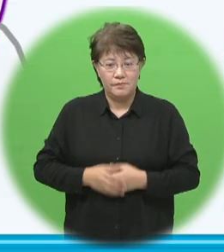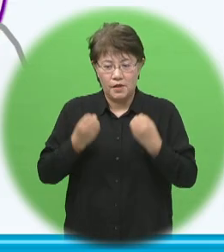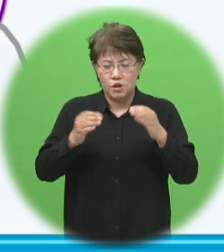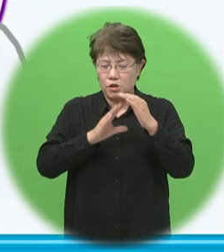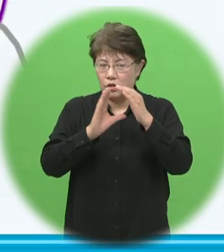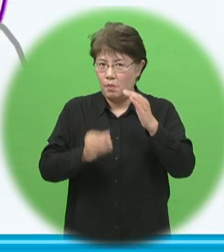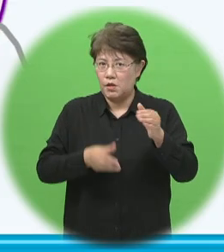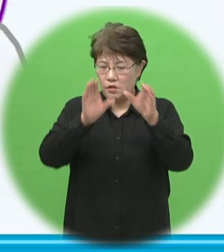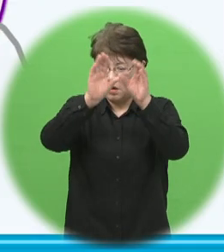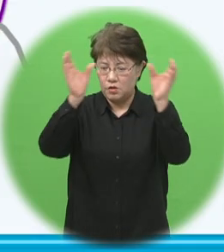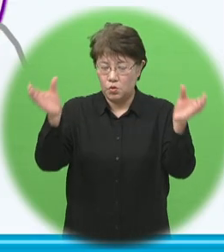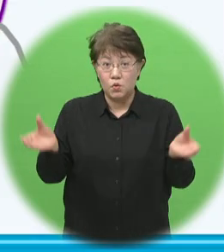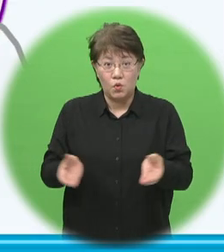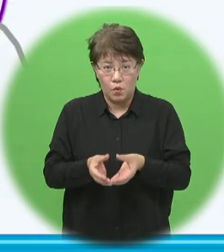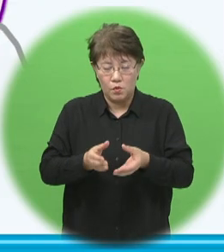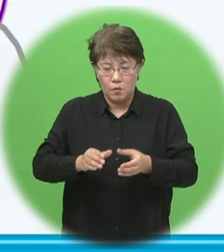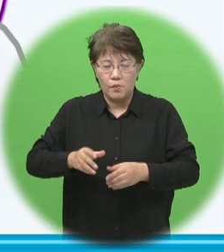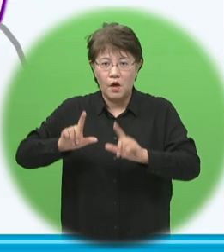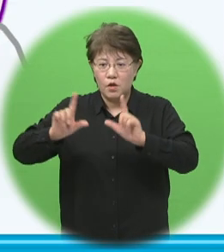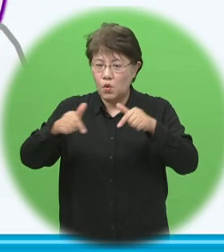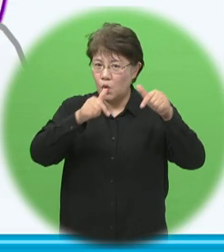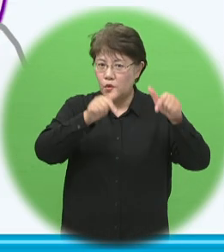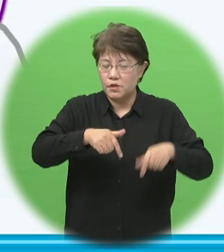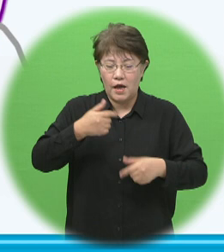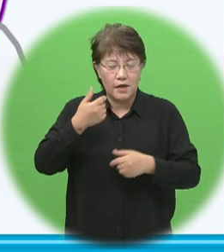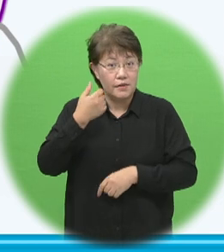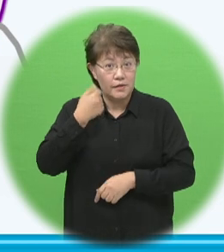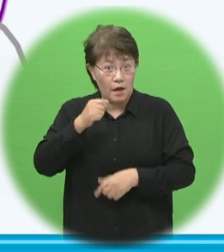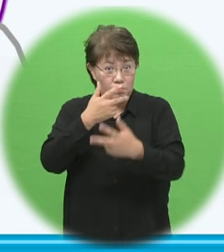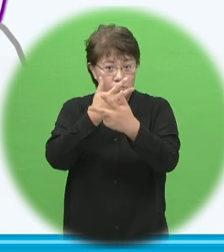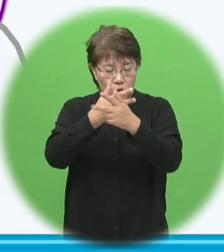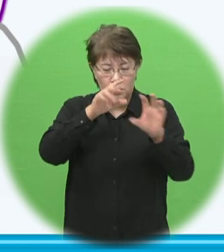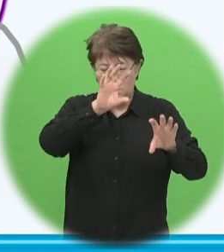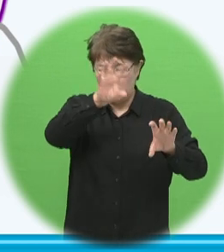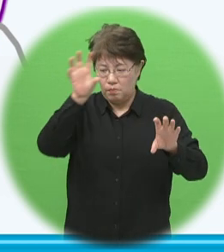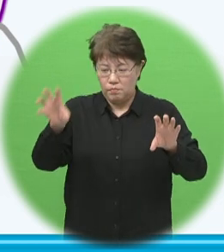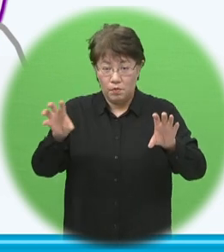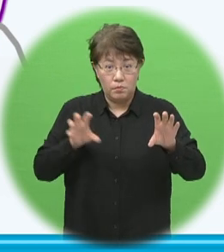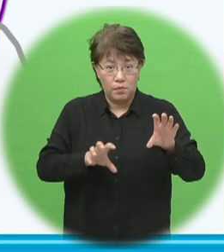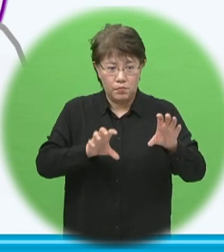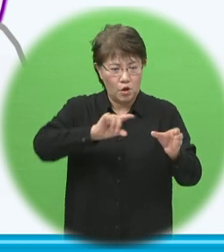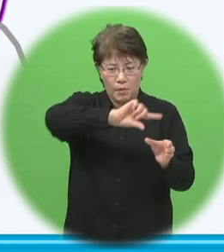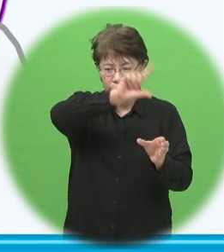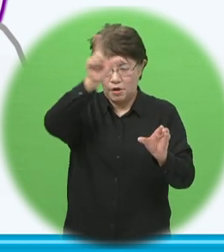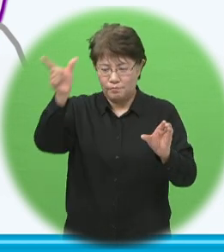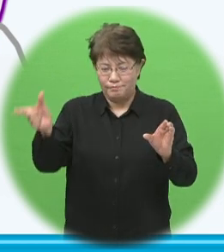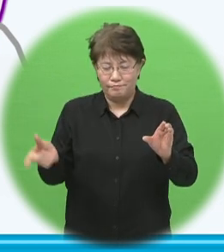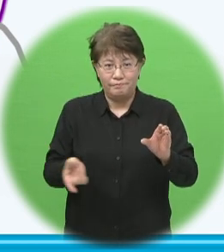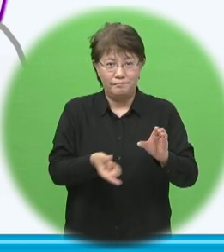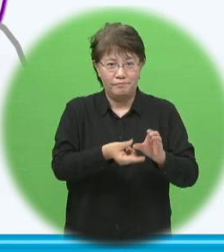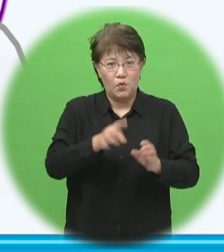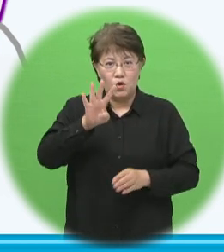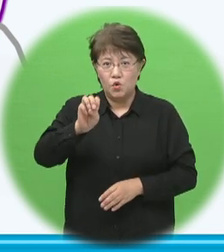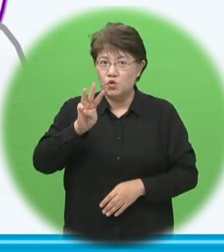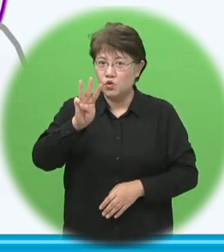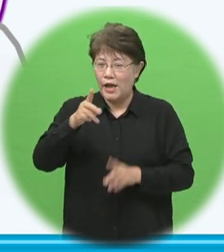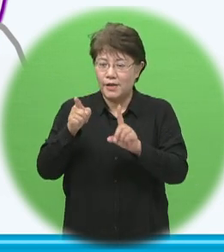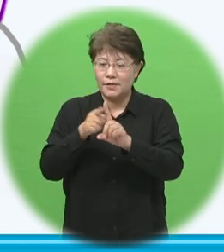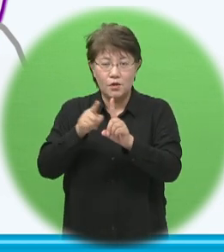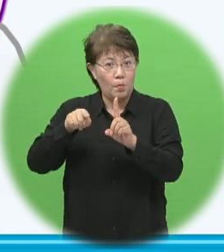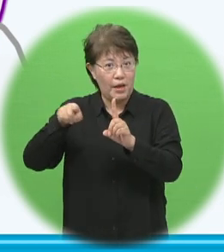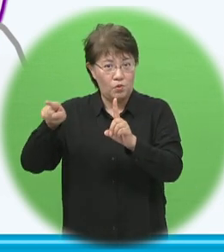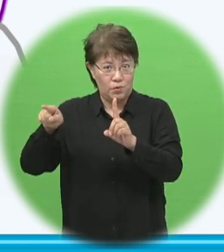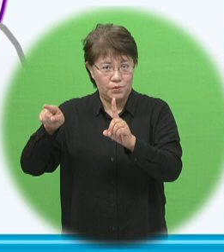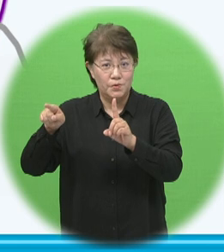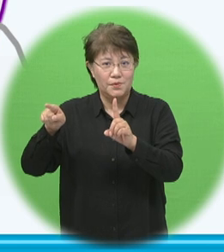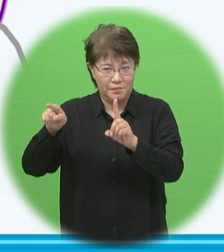梨環状道路は東西南北4つの区間で構成されている全長 43km の環状道路です